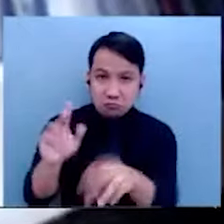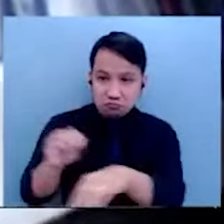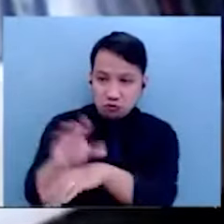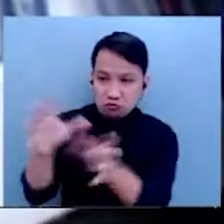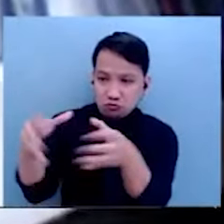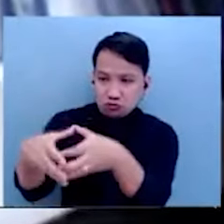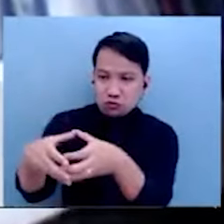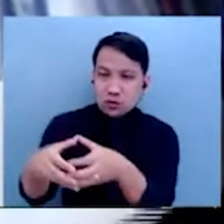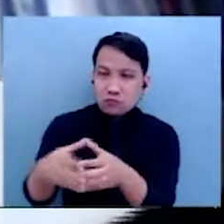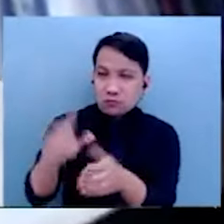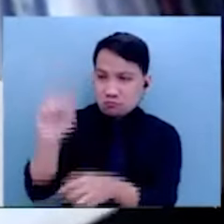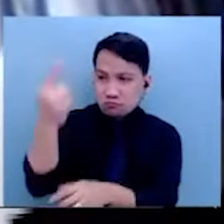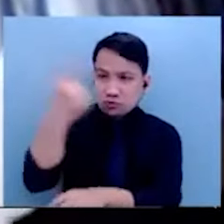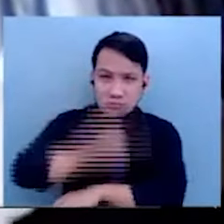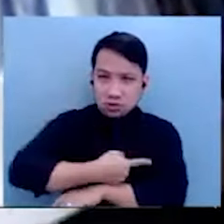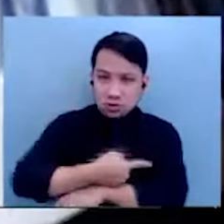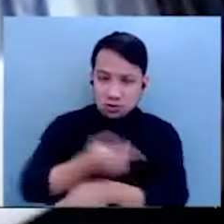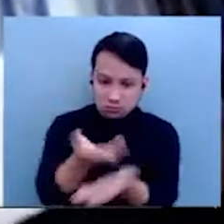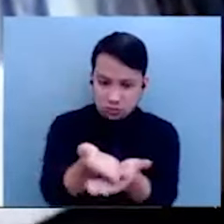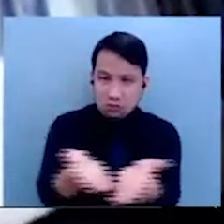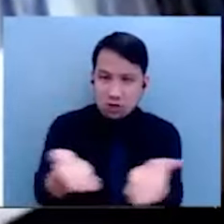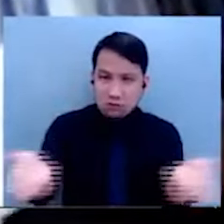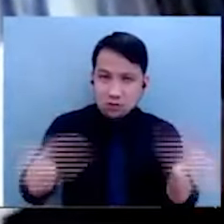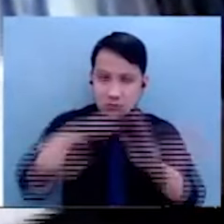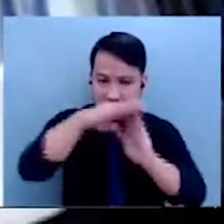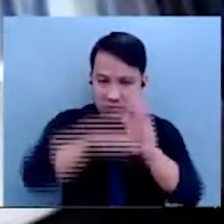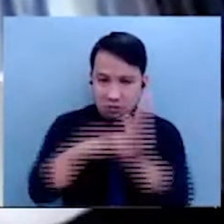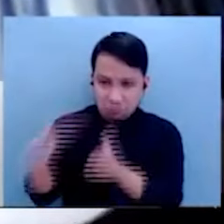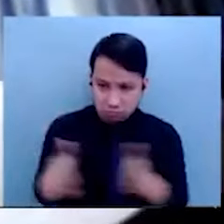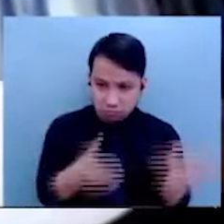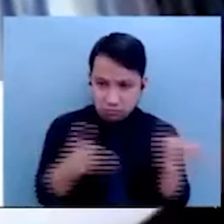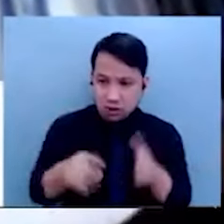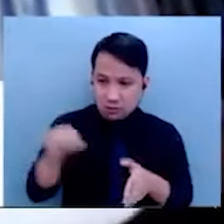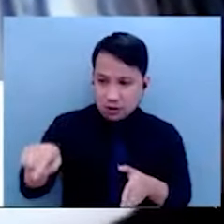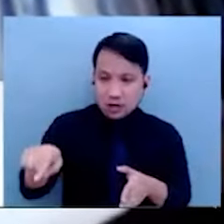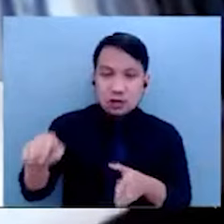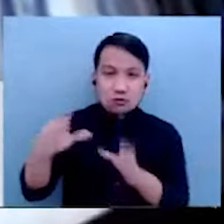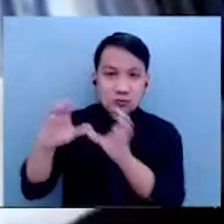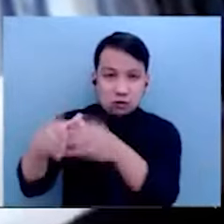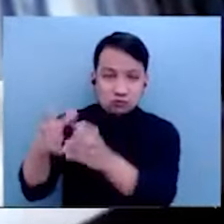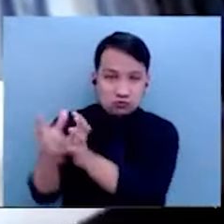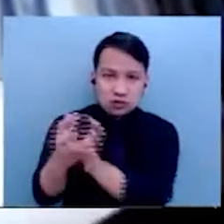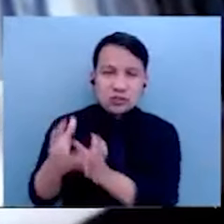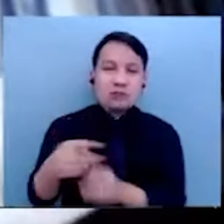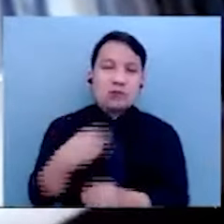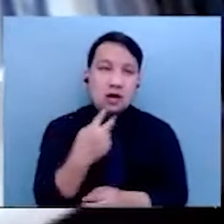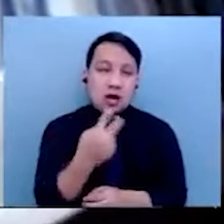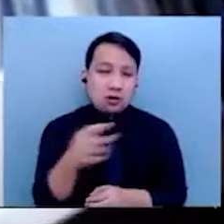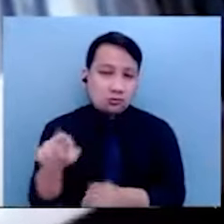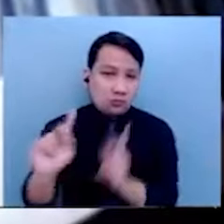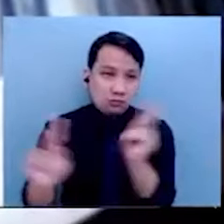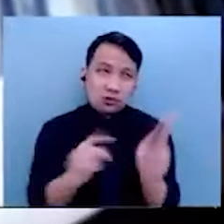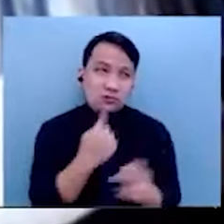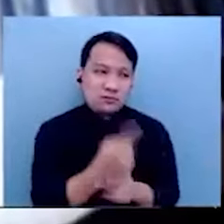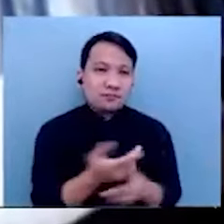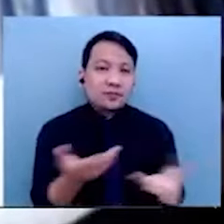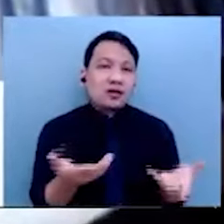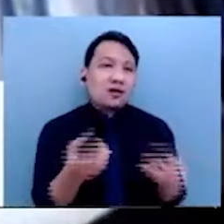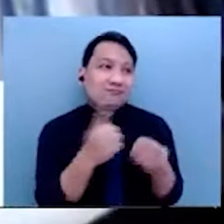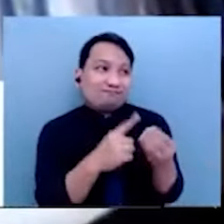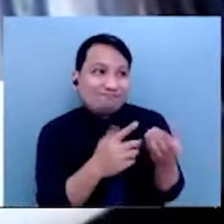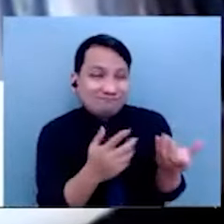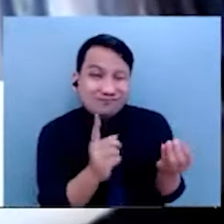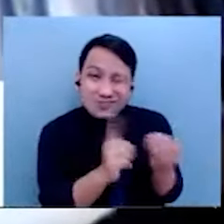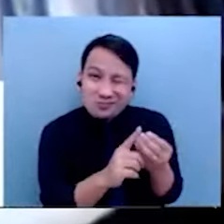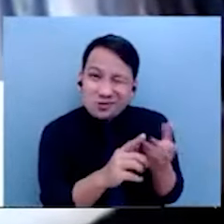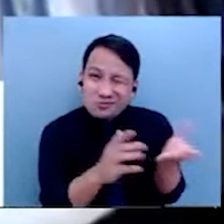one, meron ng platform para yung boses nila napapakinggan. Kasi kadalasan, pinapadaan lang ito sa very